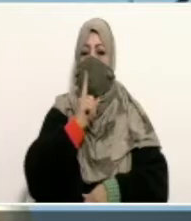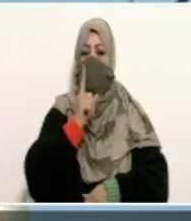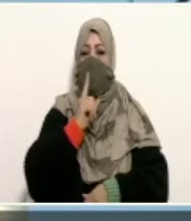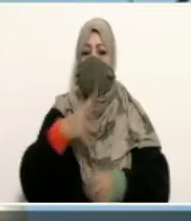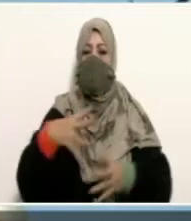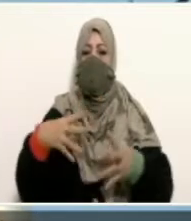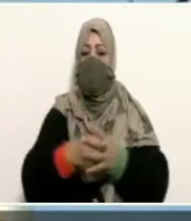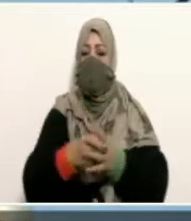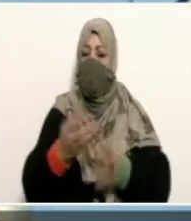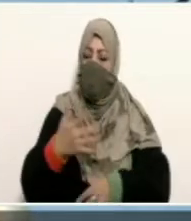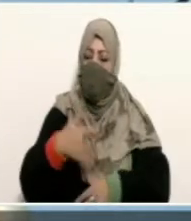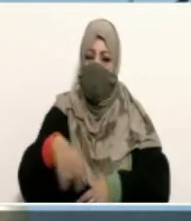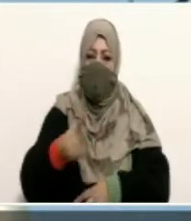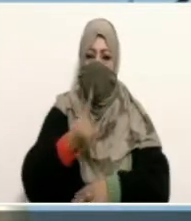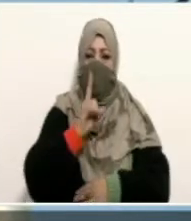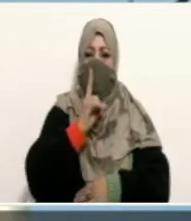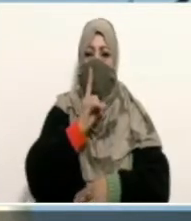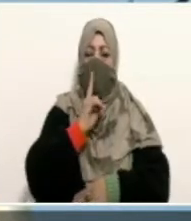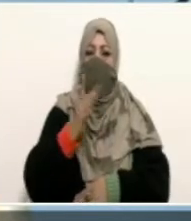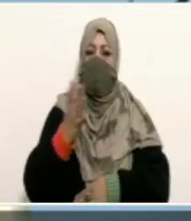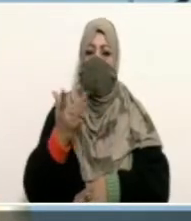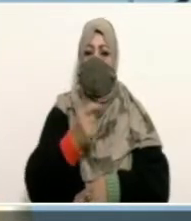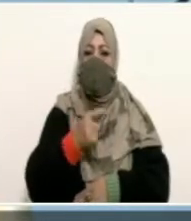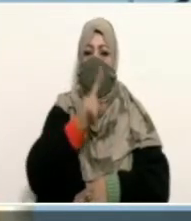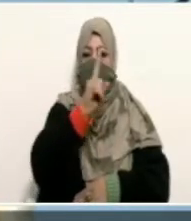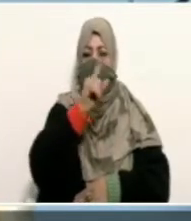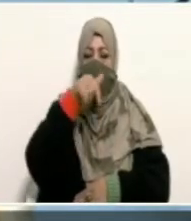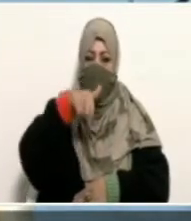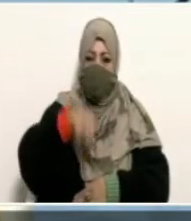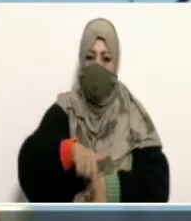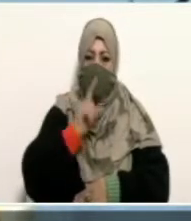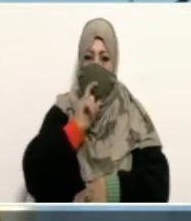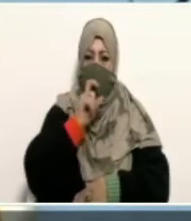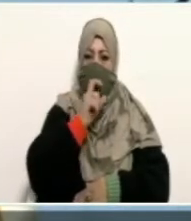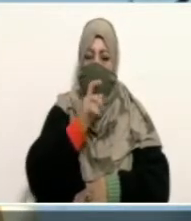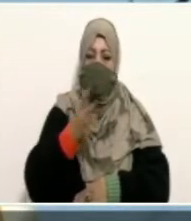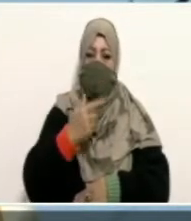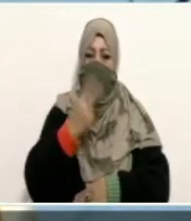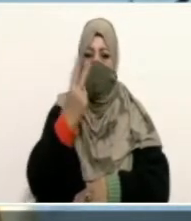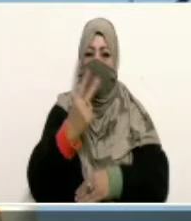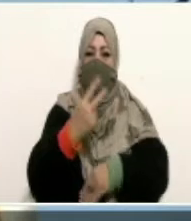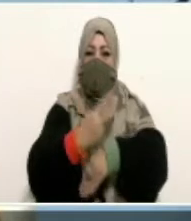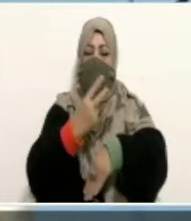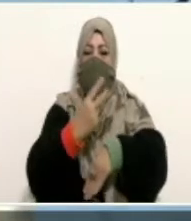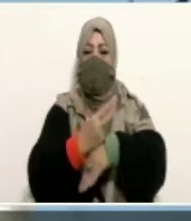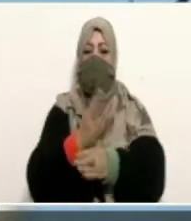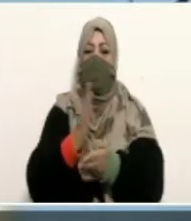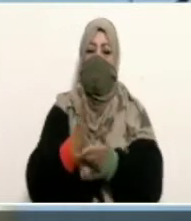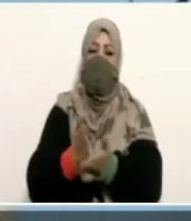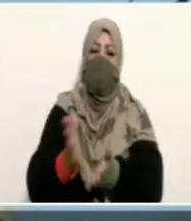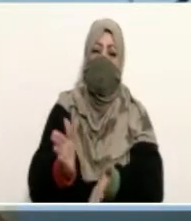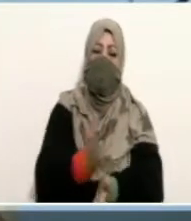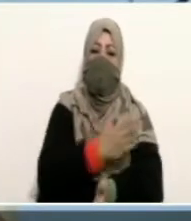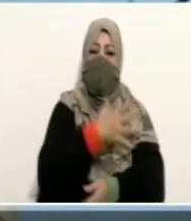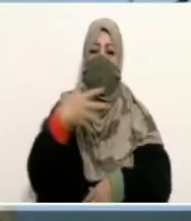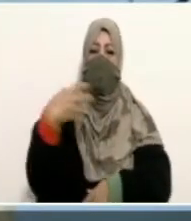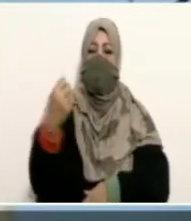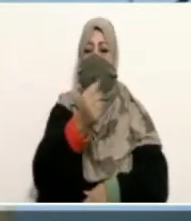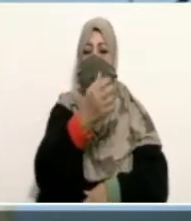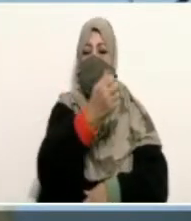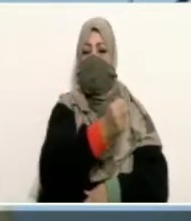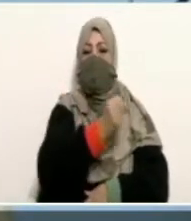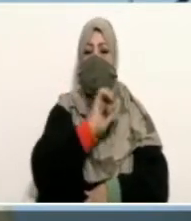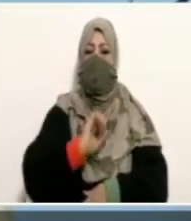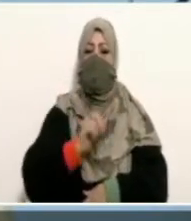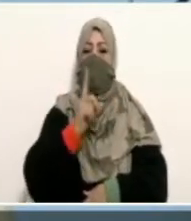السدس ثم العمين الشقيقين لهما الباقي تعصيبا، فترث إذن الأم الثلث